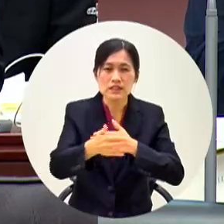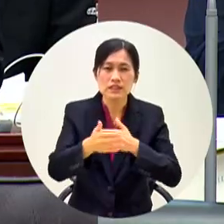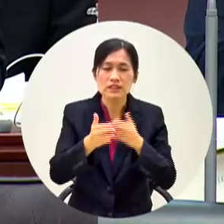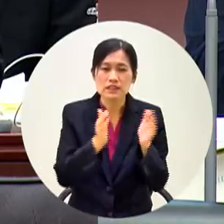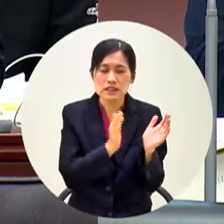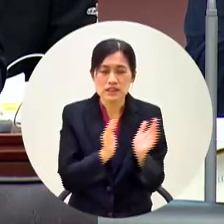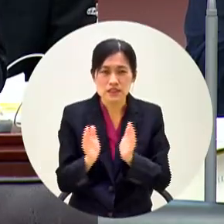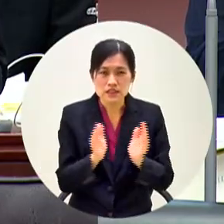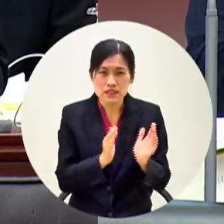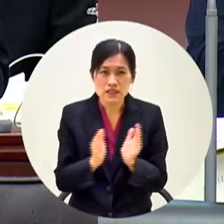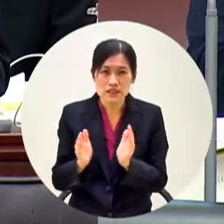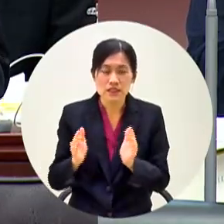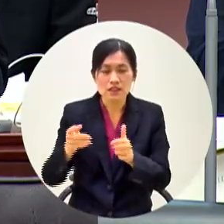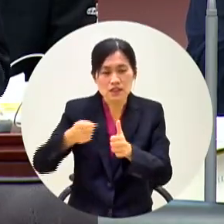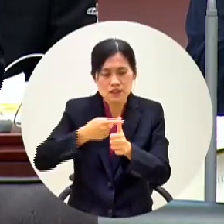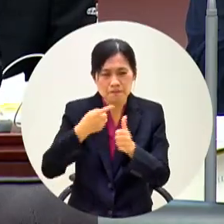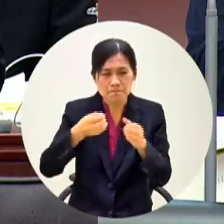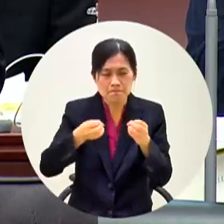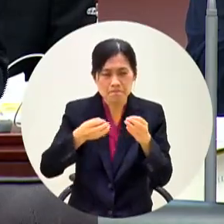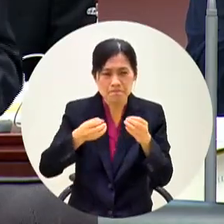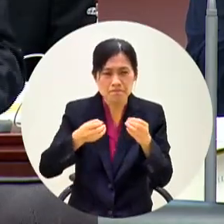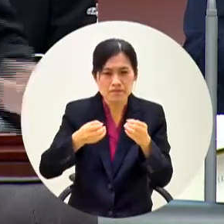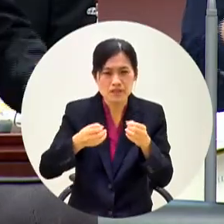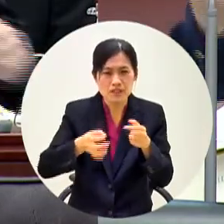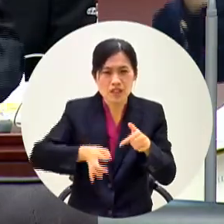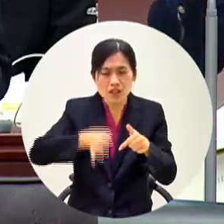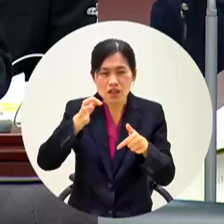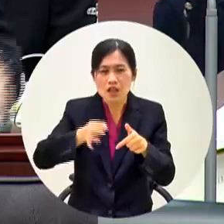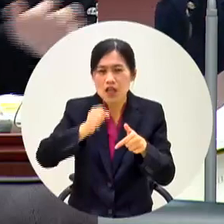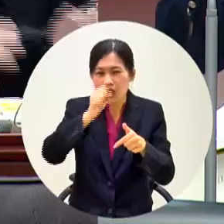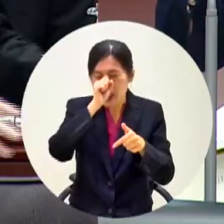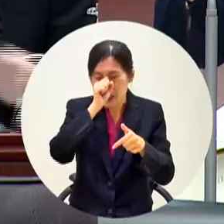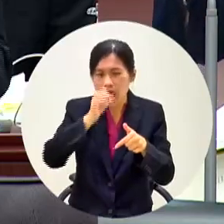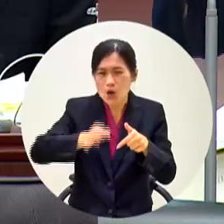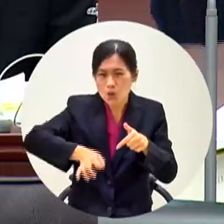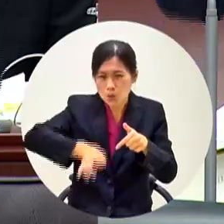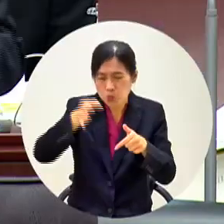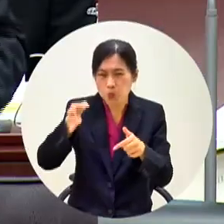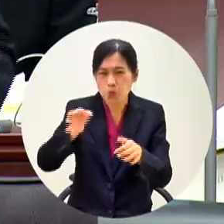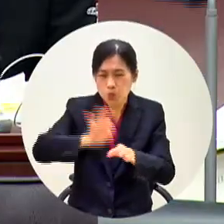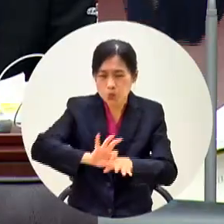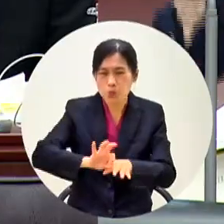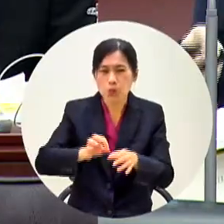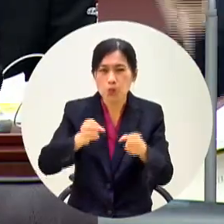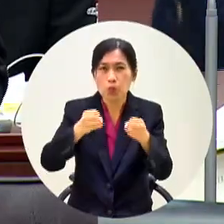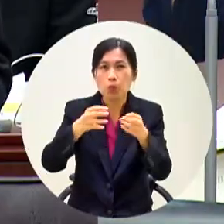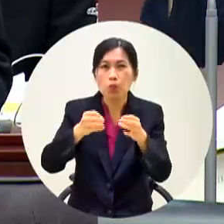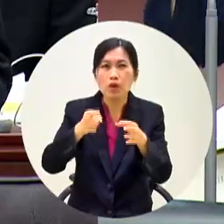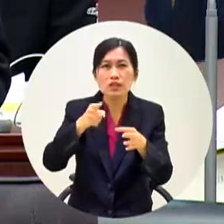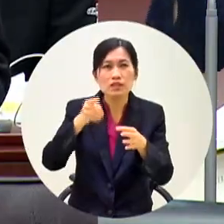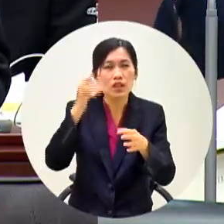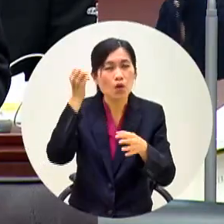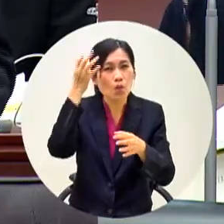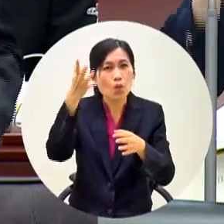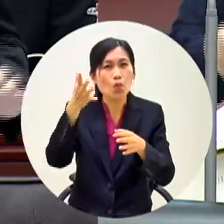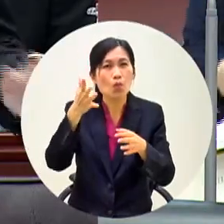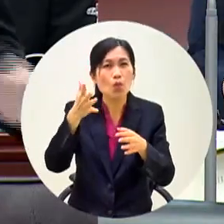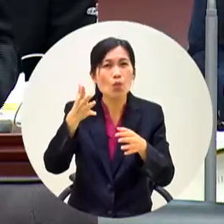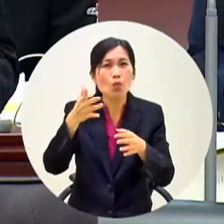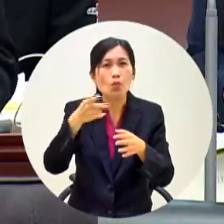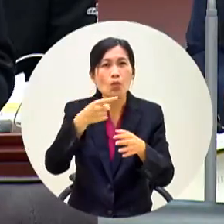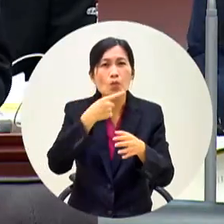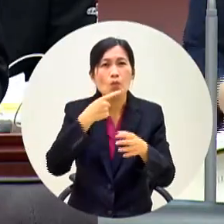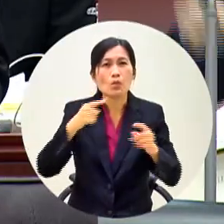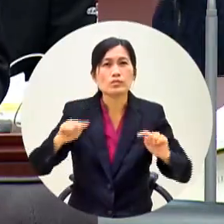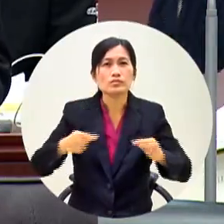先先协议架过来做处理啦，这样才能够一并解决。那你这边解编到那边又要解编再一次。 大林埔红毛港在迁